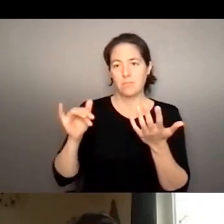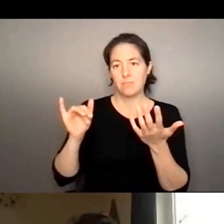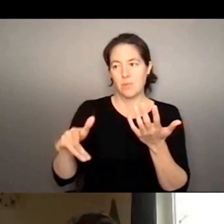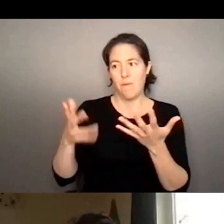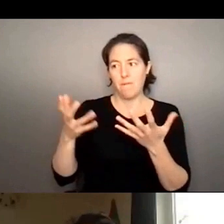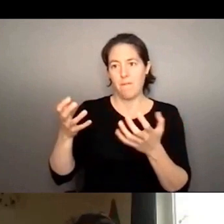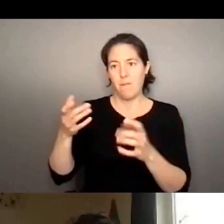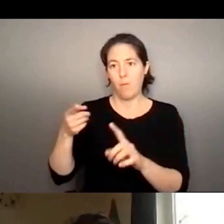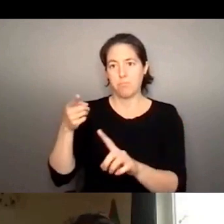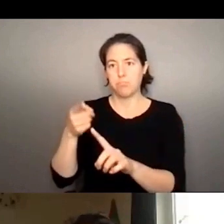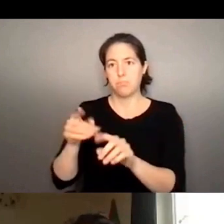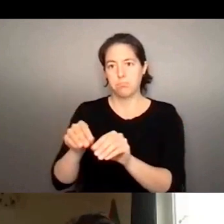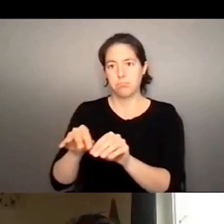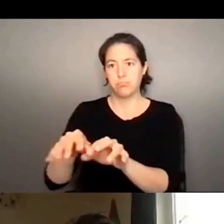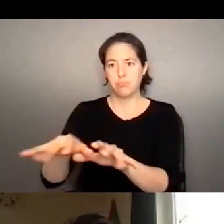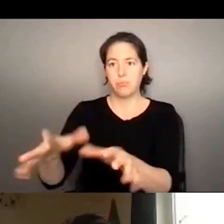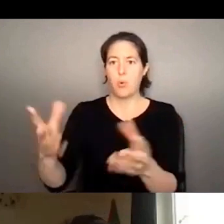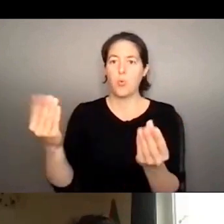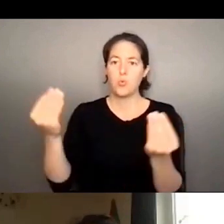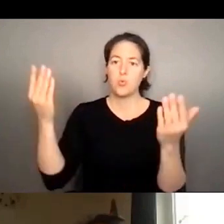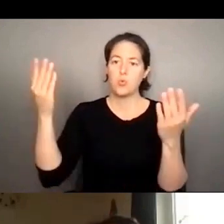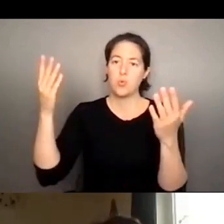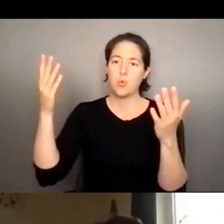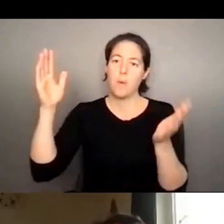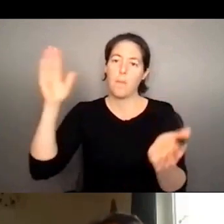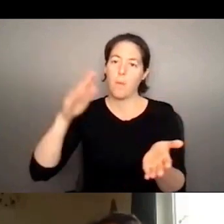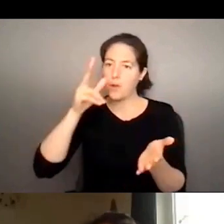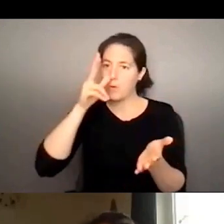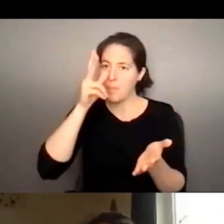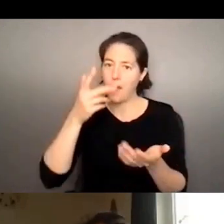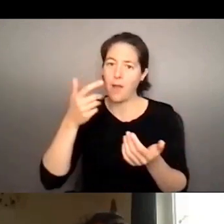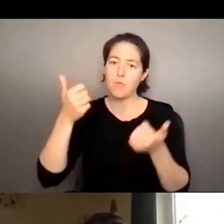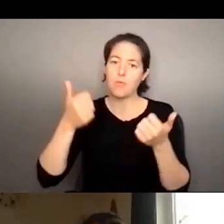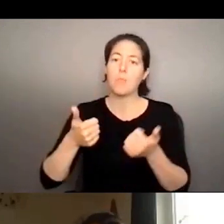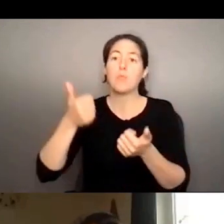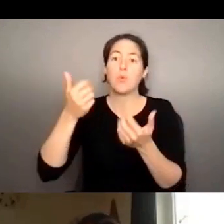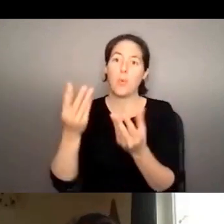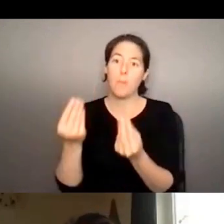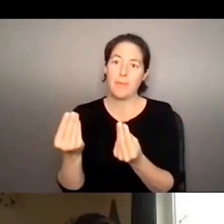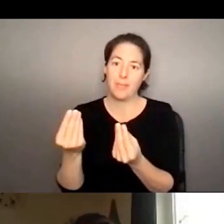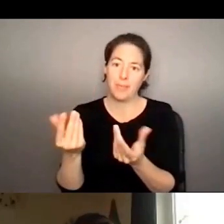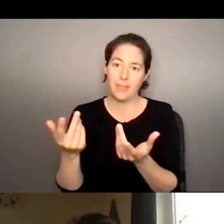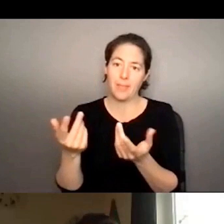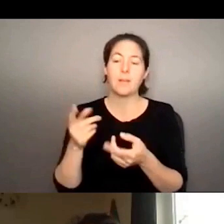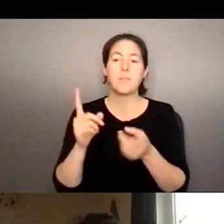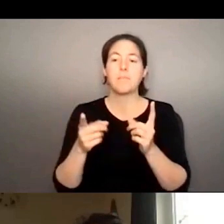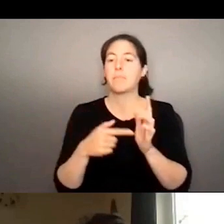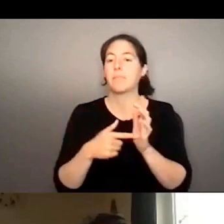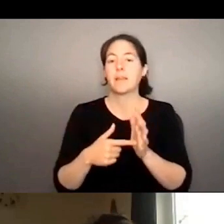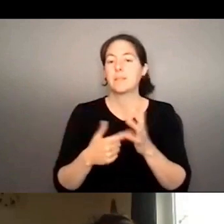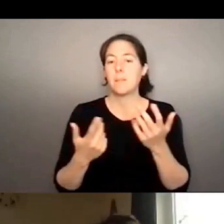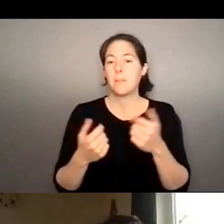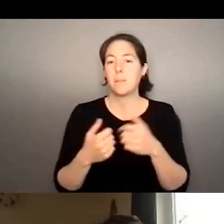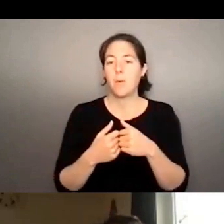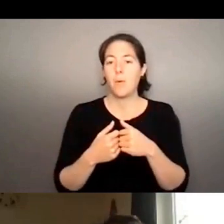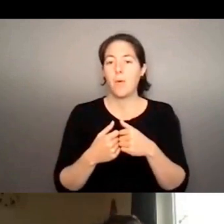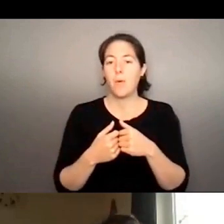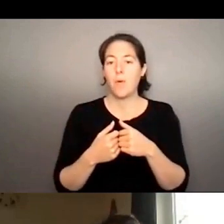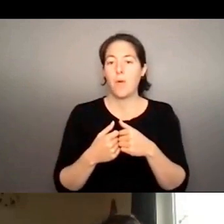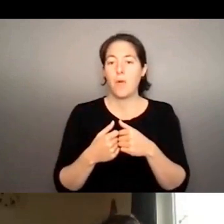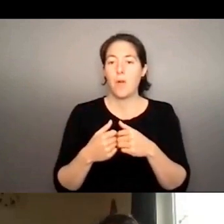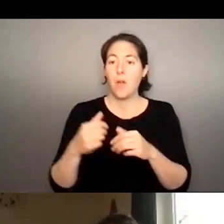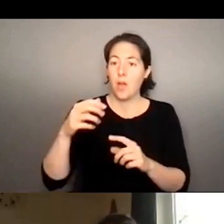se fructifier massivement. Comme je dis, le moins éclairé ou le plus humide. Fait que des fois, si on a des dispositions champignons puis qu'on